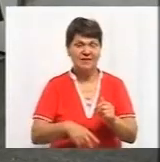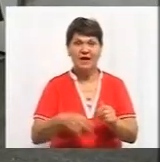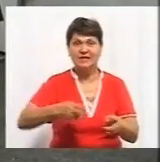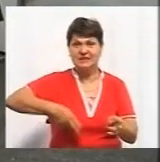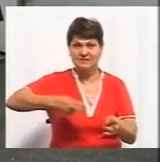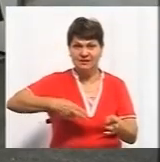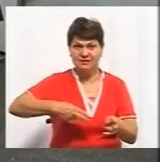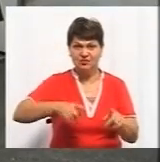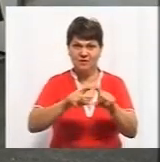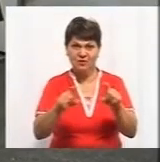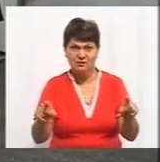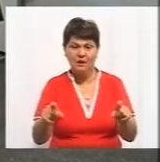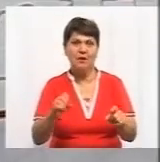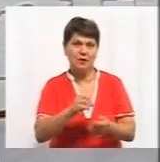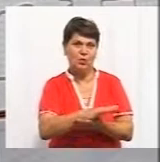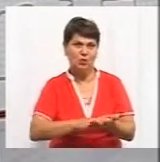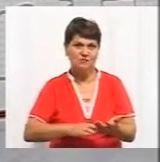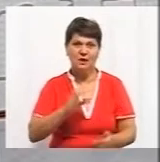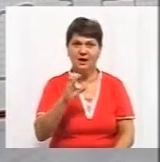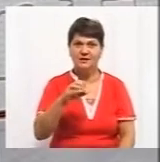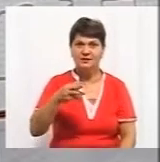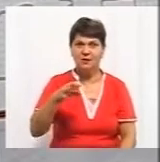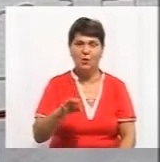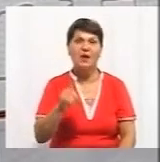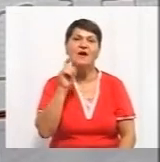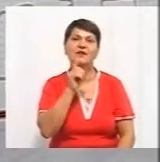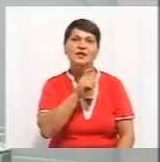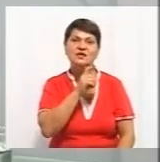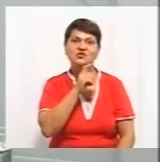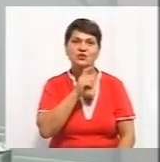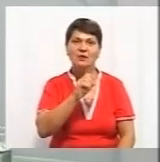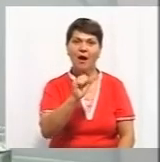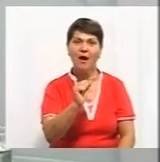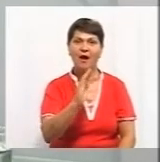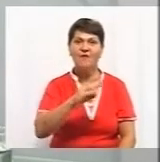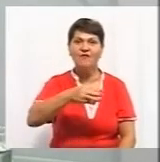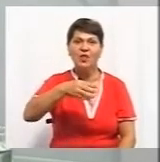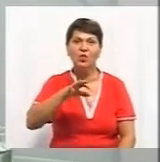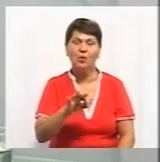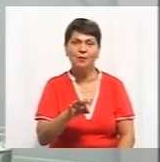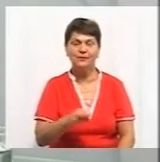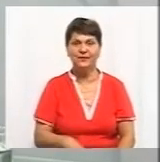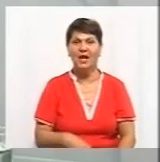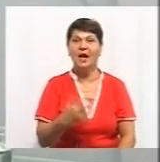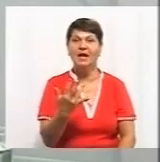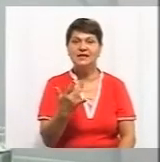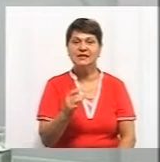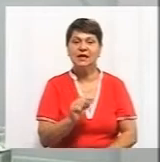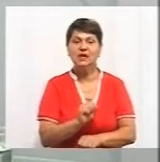вже до СТО. Так, до Вінниччина авто. Вінниччина авто. Наскільки зупинок збільшено